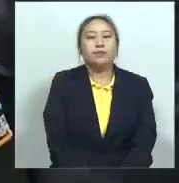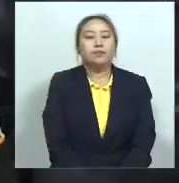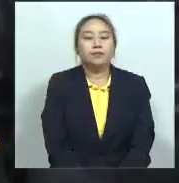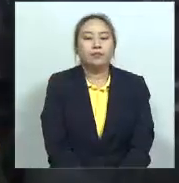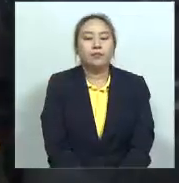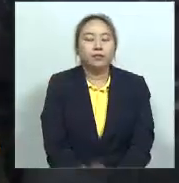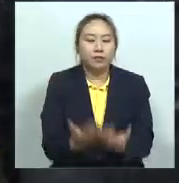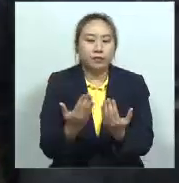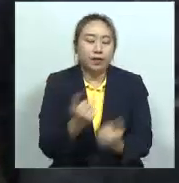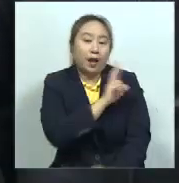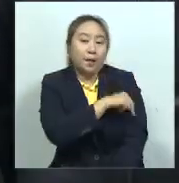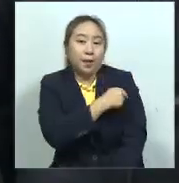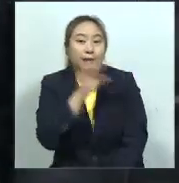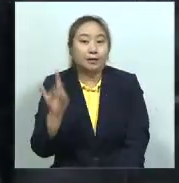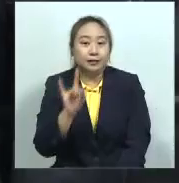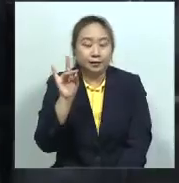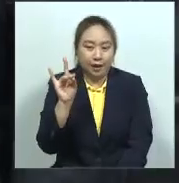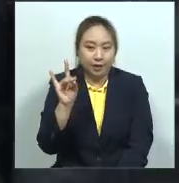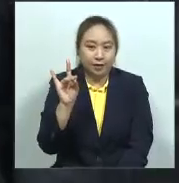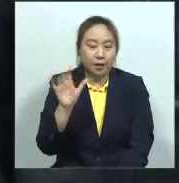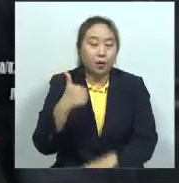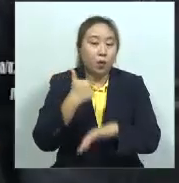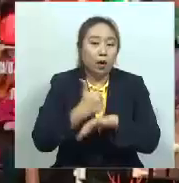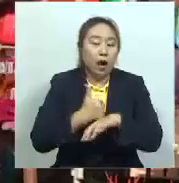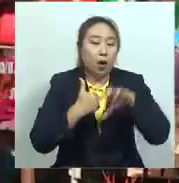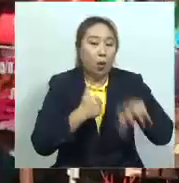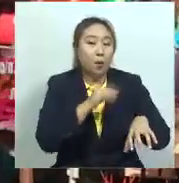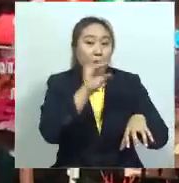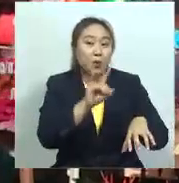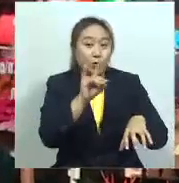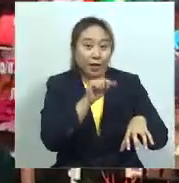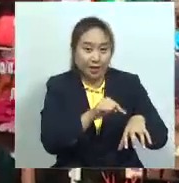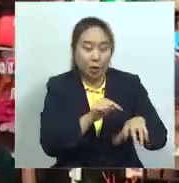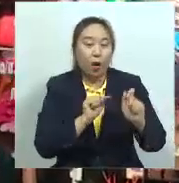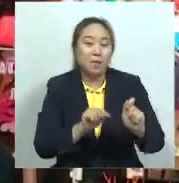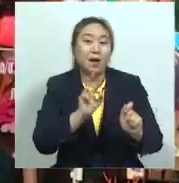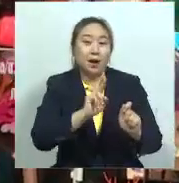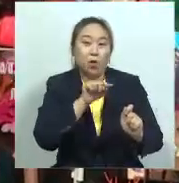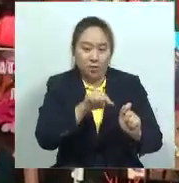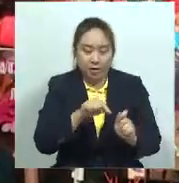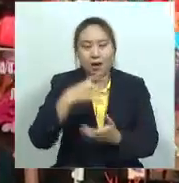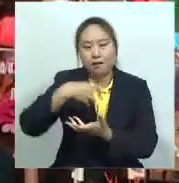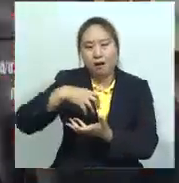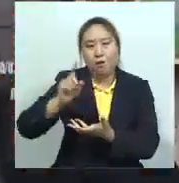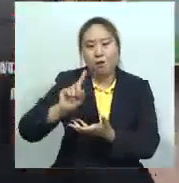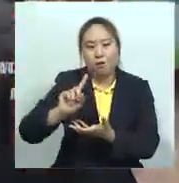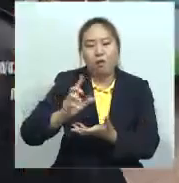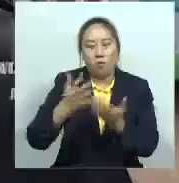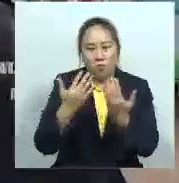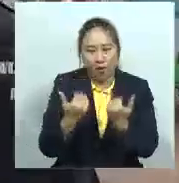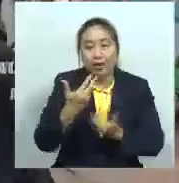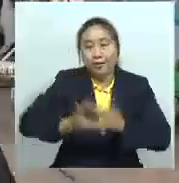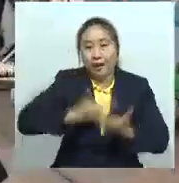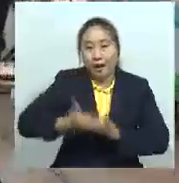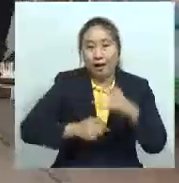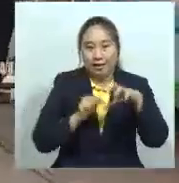สัตวแพทย์ฤทธิรงค์ชาวโพสารวัตรกรมปศุสัตว์ปศุสัตว์อำเภอรัตนวาปีก็เปิดเผยนะคะว่านอกจากตล